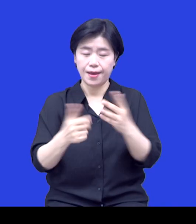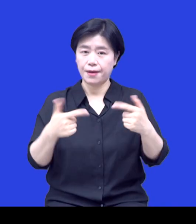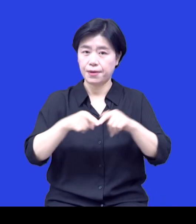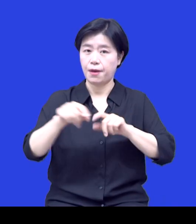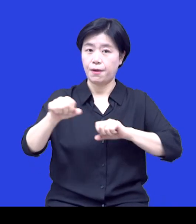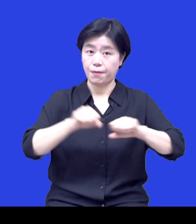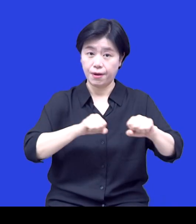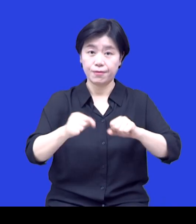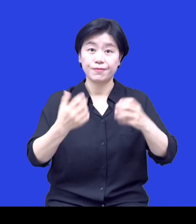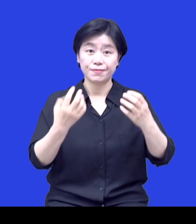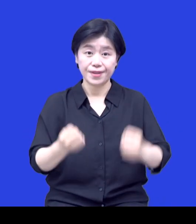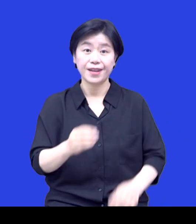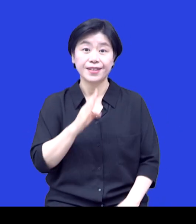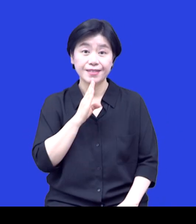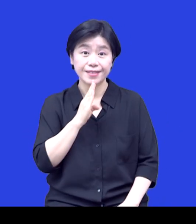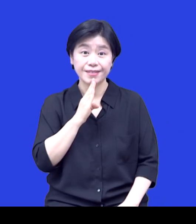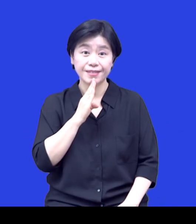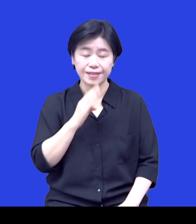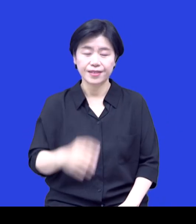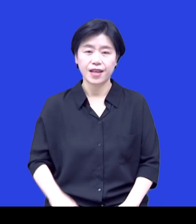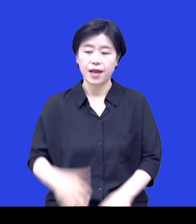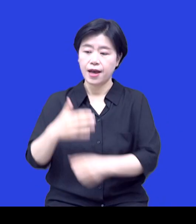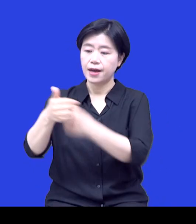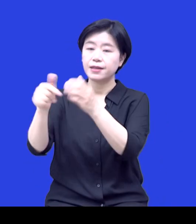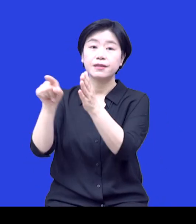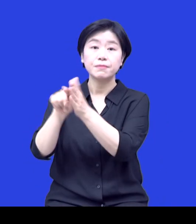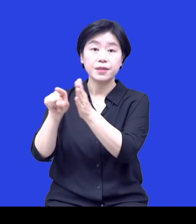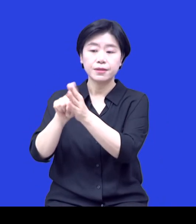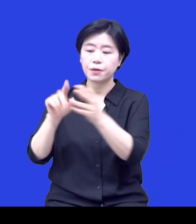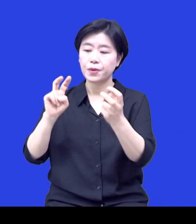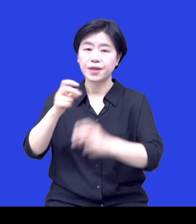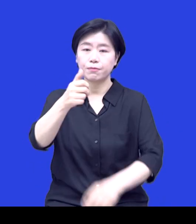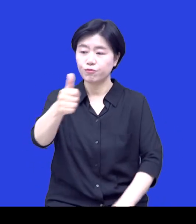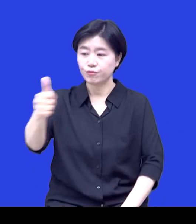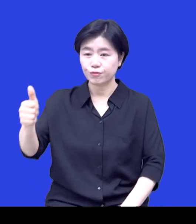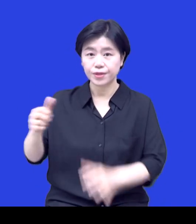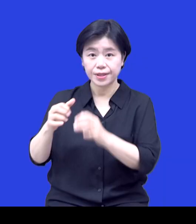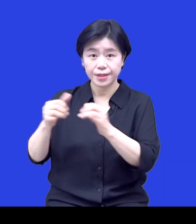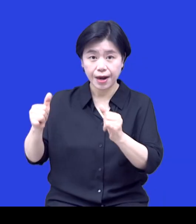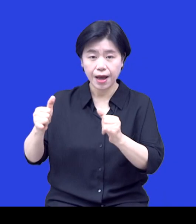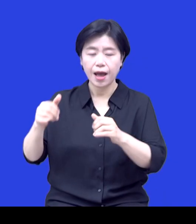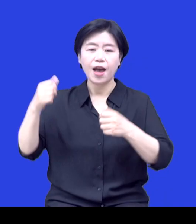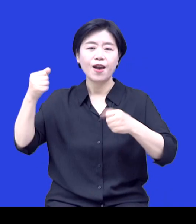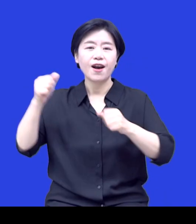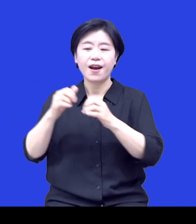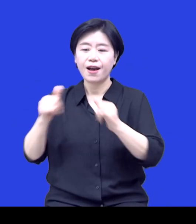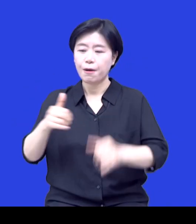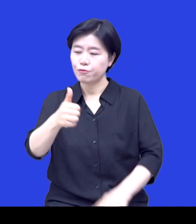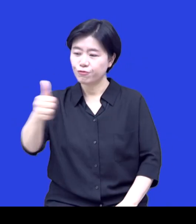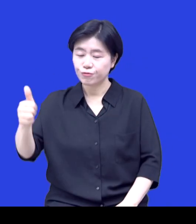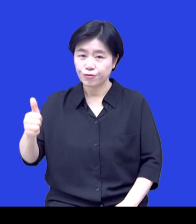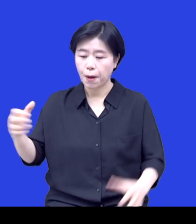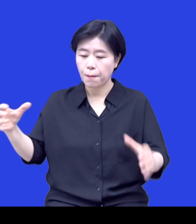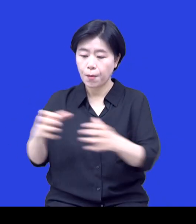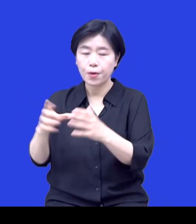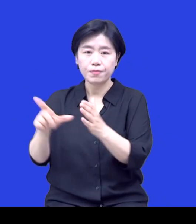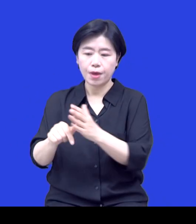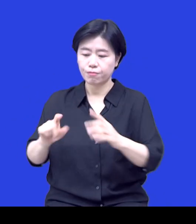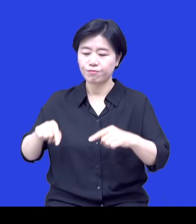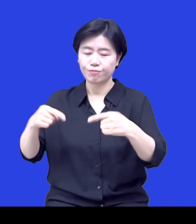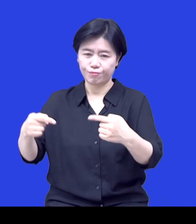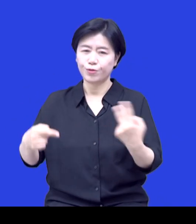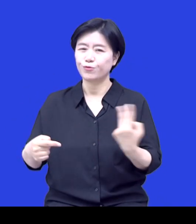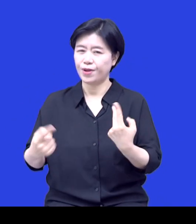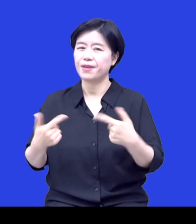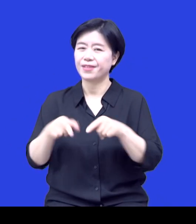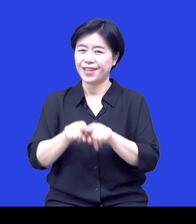네네. 이렇게 크리스천 COD랑 연예인분들 예. 이렇게 만났을 때 예. 뵀죠. 예, 자주 뵙고 같은 집회도